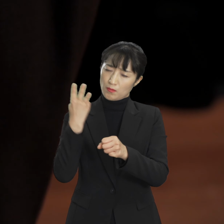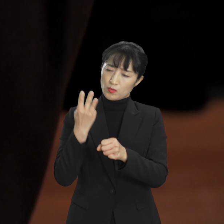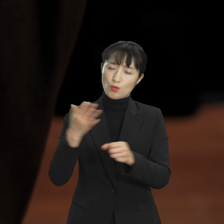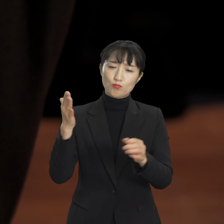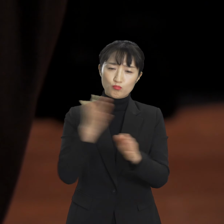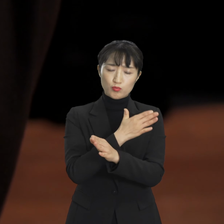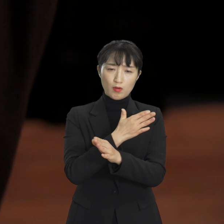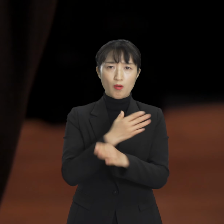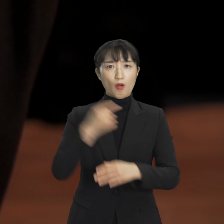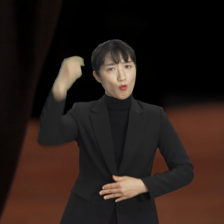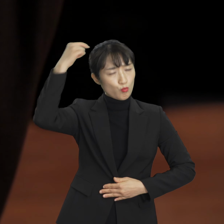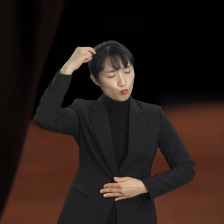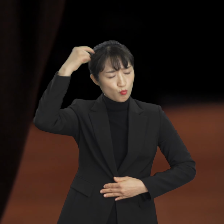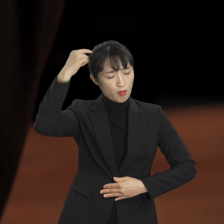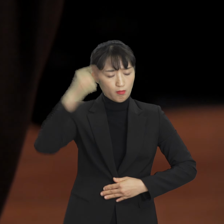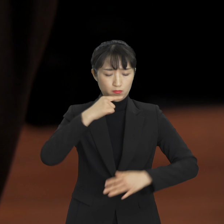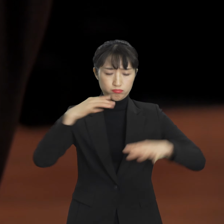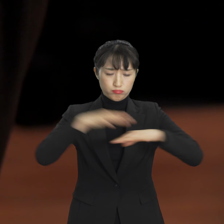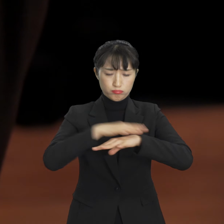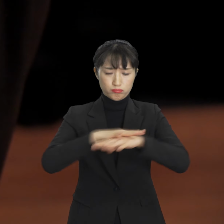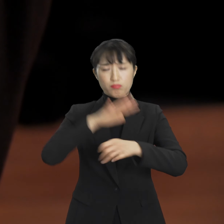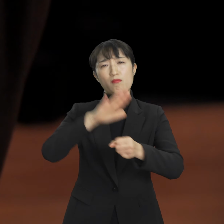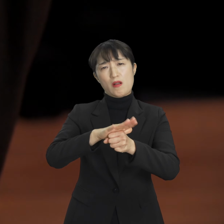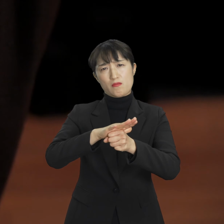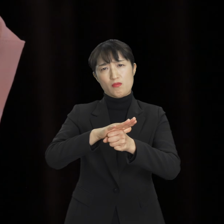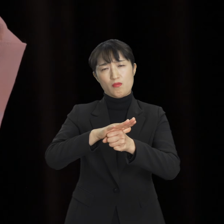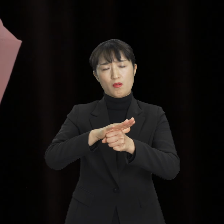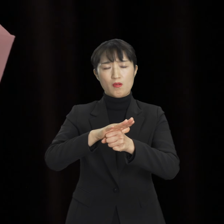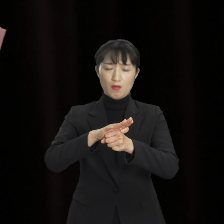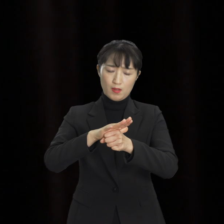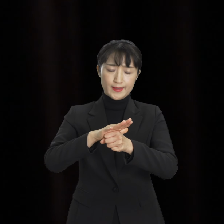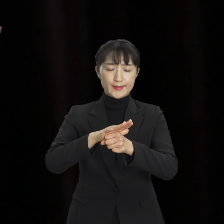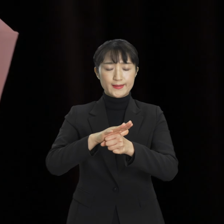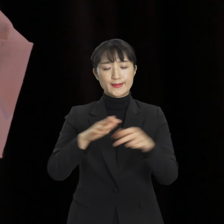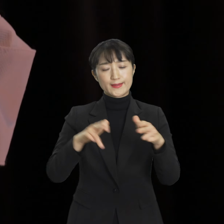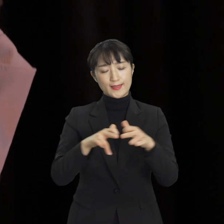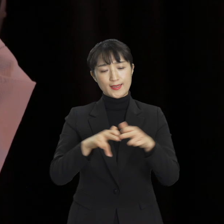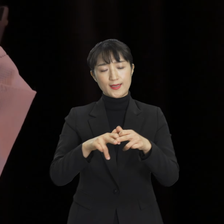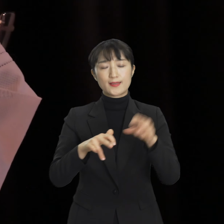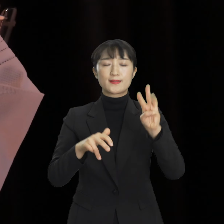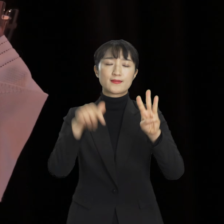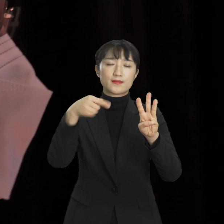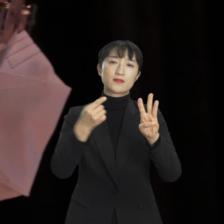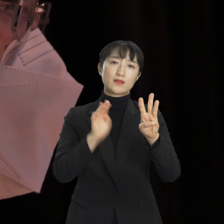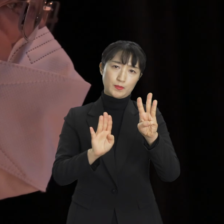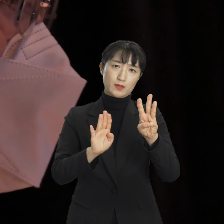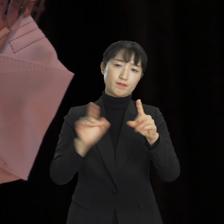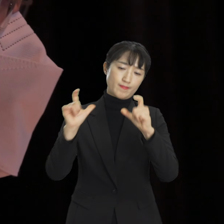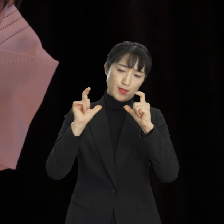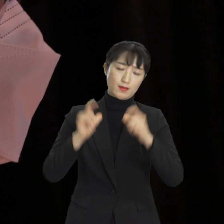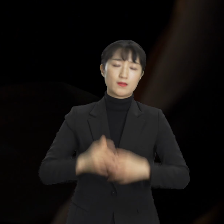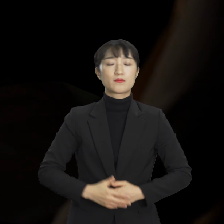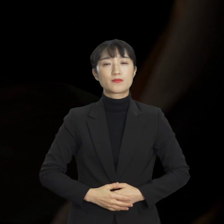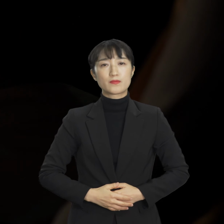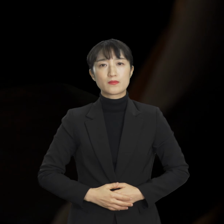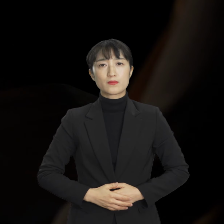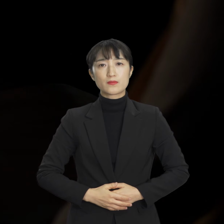한 3년 전에 또 다시 이제 그 뇌경색이라는 병이 찾아와서 중증장애 3급을 받고